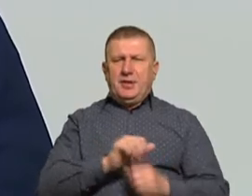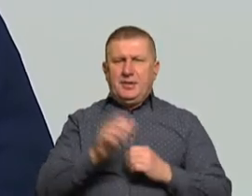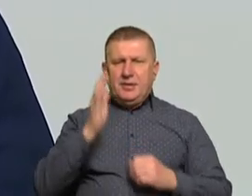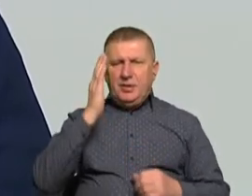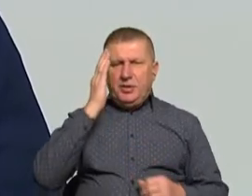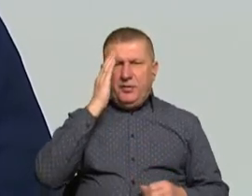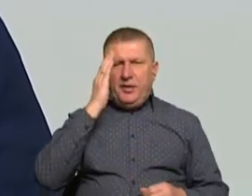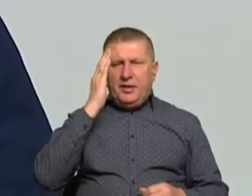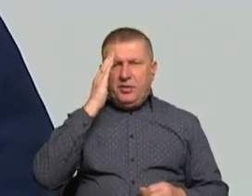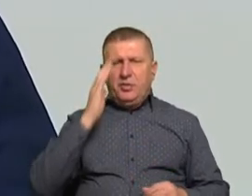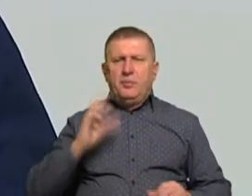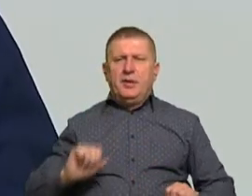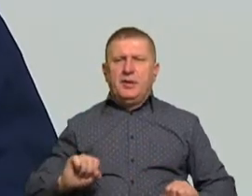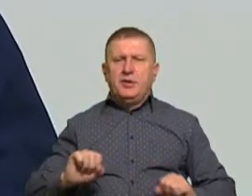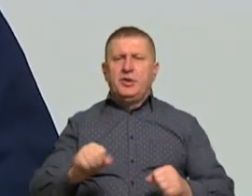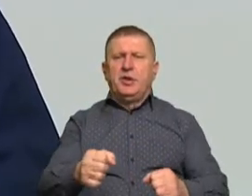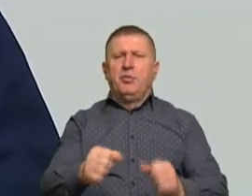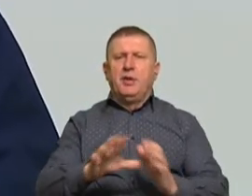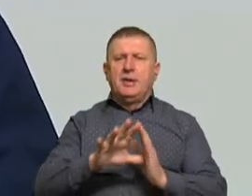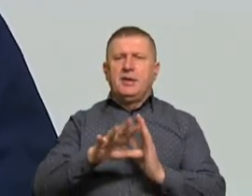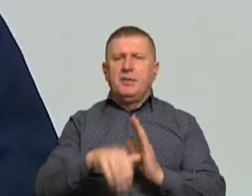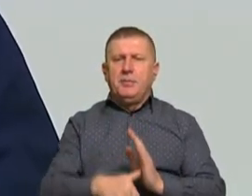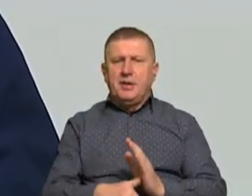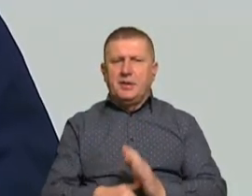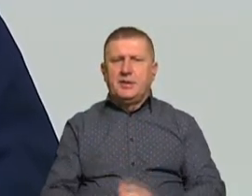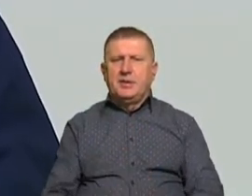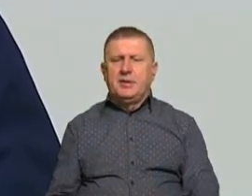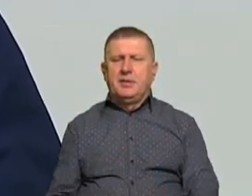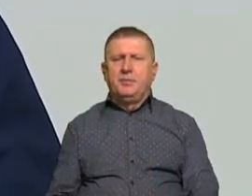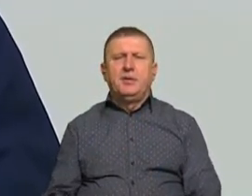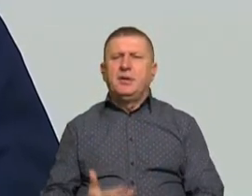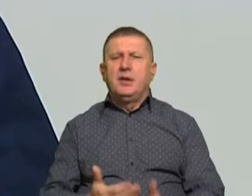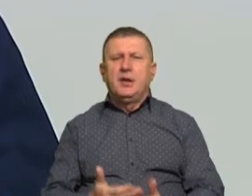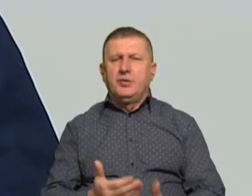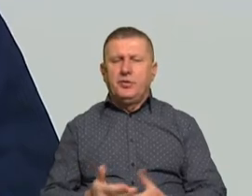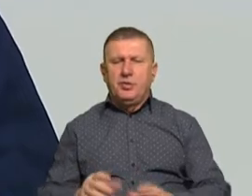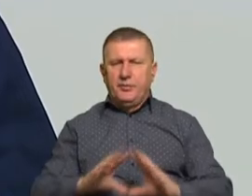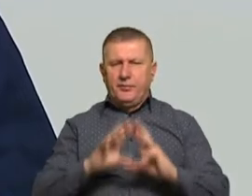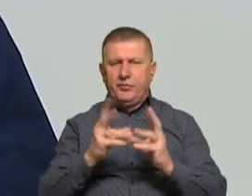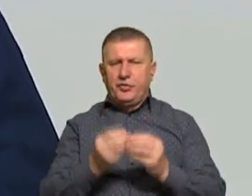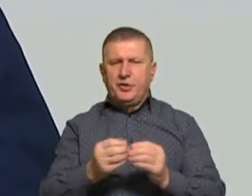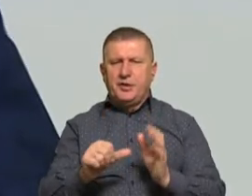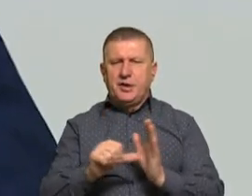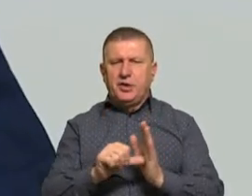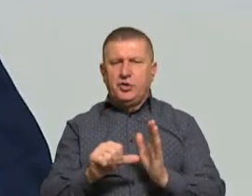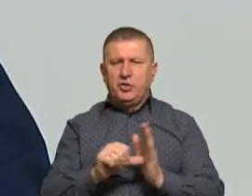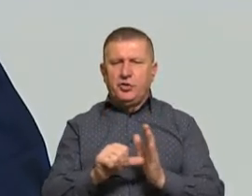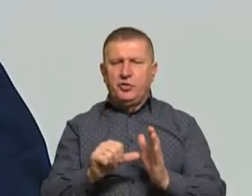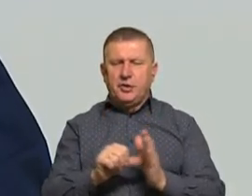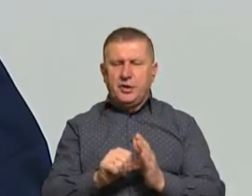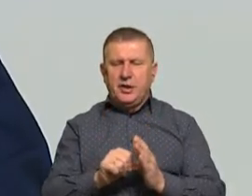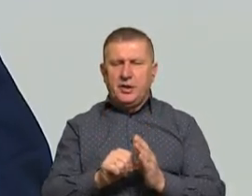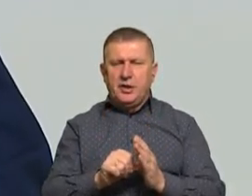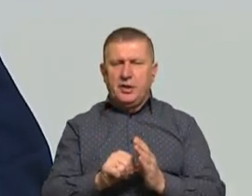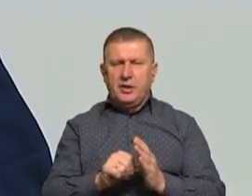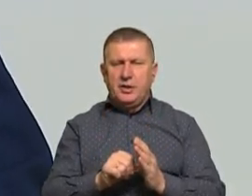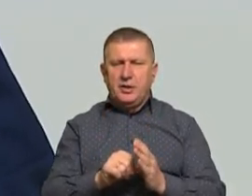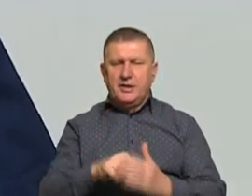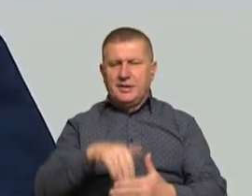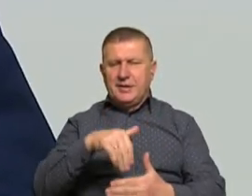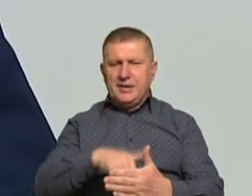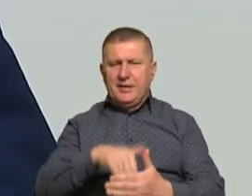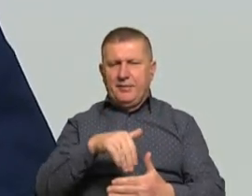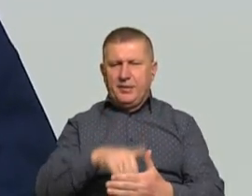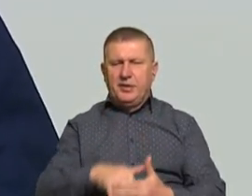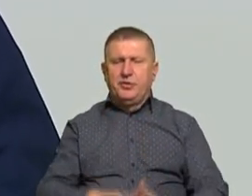celowe działanie miasta, że one są. Dlaczego? Ponieważ wszystkie środki zewnętrzne, a nie chcemy tego robić z pieniędzy Bielszczan,